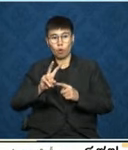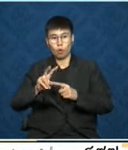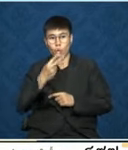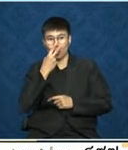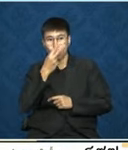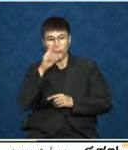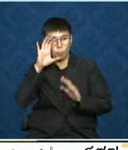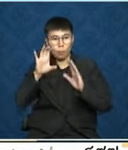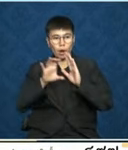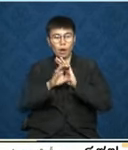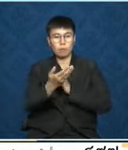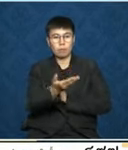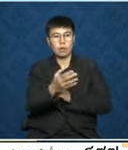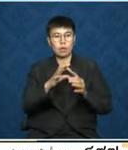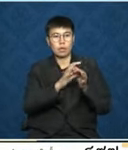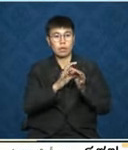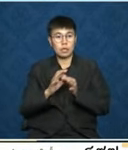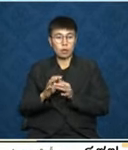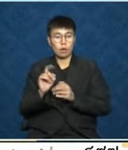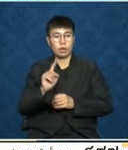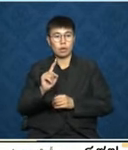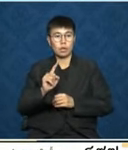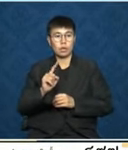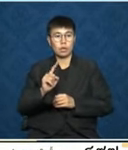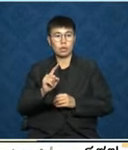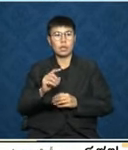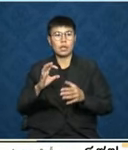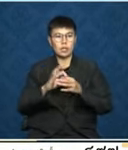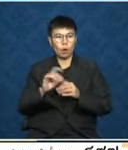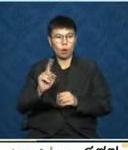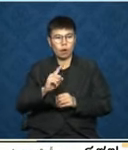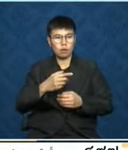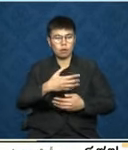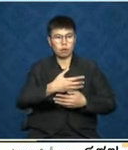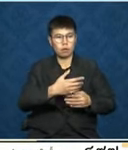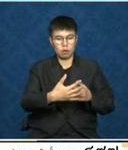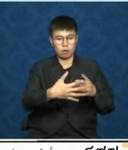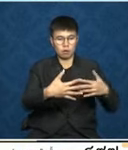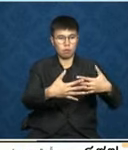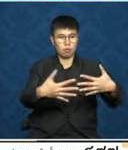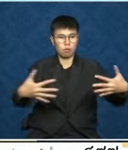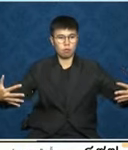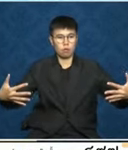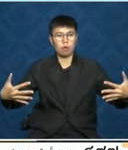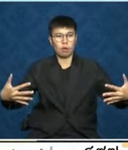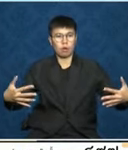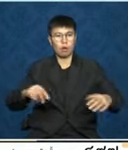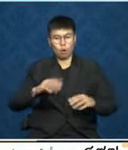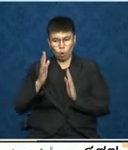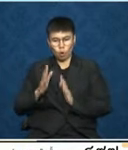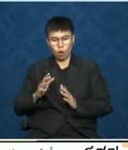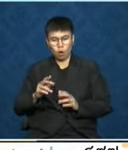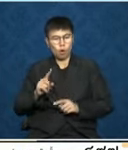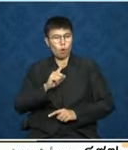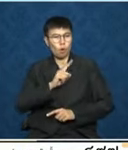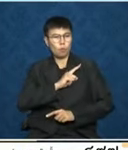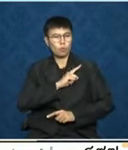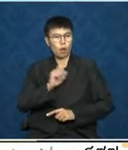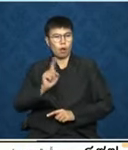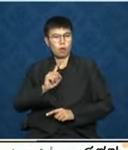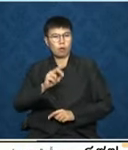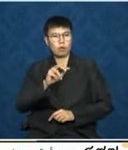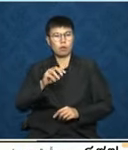ภาพนะครับเรื่องที่ 2ก็จะเป็นเกี่ยวข้องกับเรื่องของราวกั้นอีกครับซึ่งก็เป็นผู้ที่ดูแลก็คือสำนักระบายน้ำโดยตรงเลยนะครับก็อยากที่จะฝากครับ